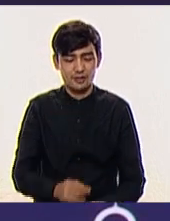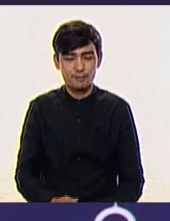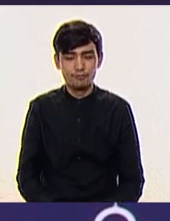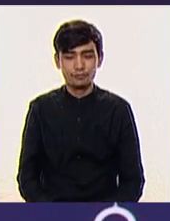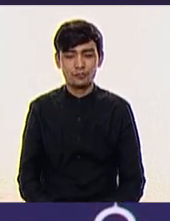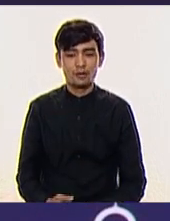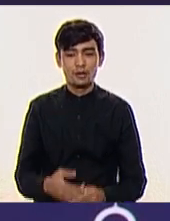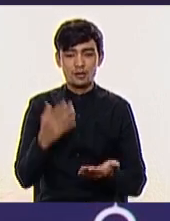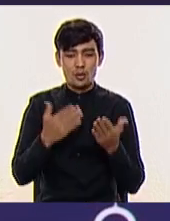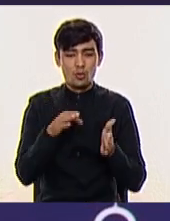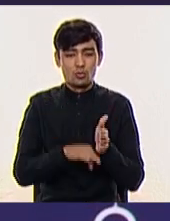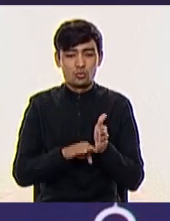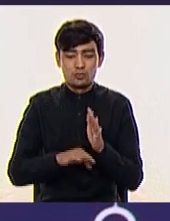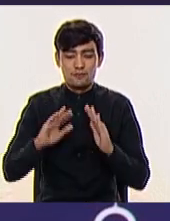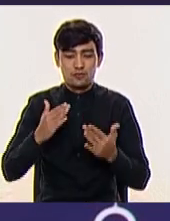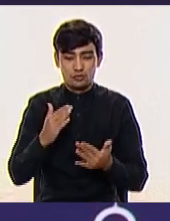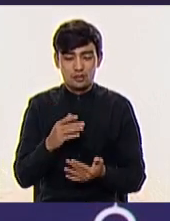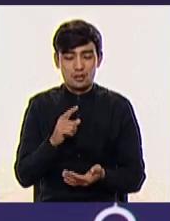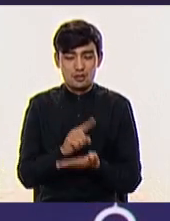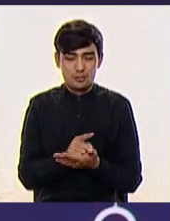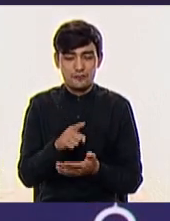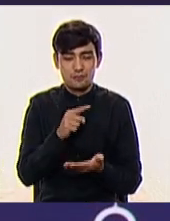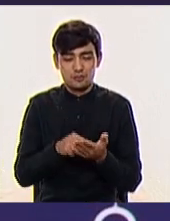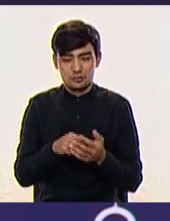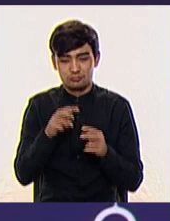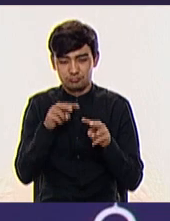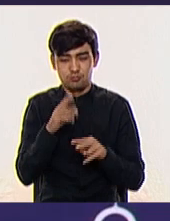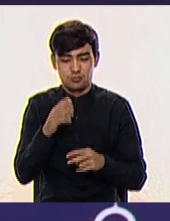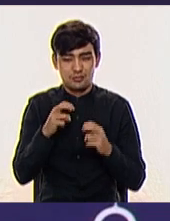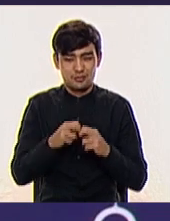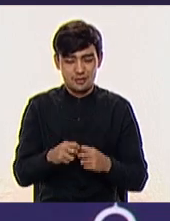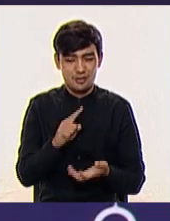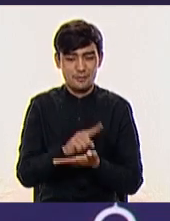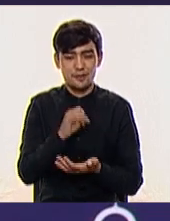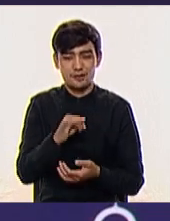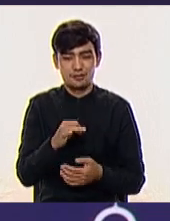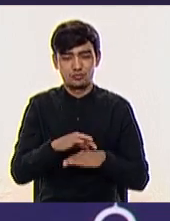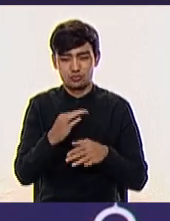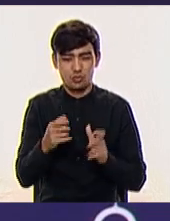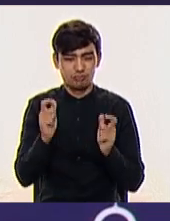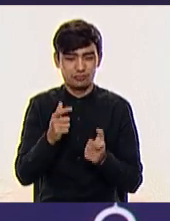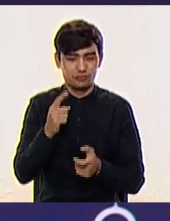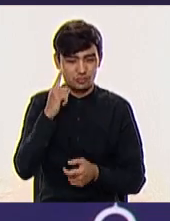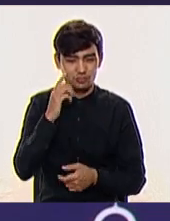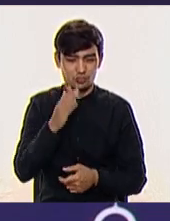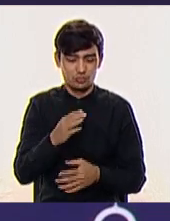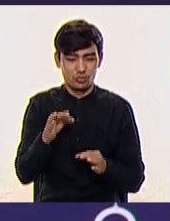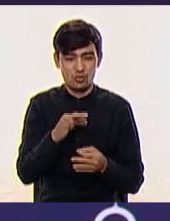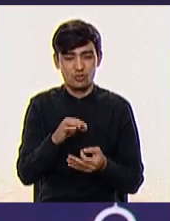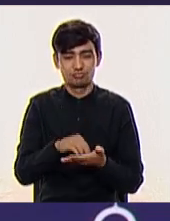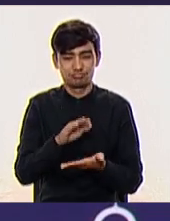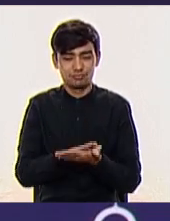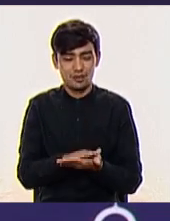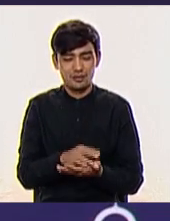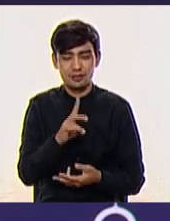ситуация будет ухудшаться, то, конечно же, будет вопрос рассматриваться по более ужесточенному варианту вынесения постановления